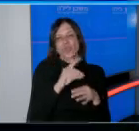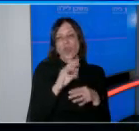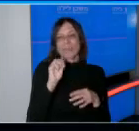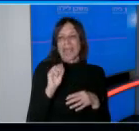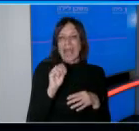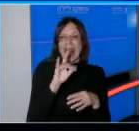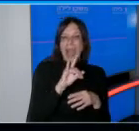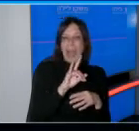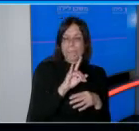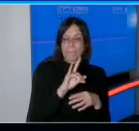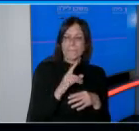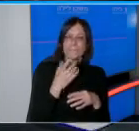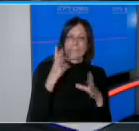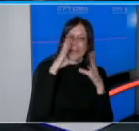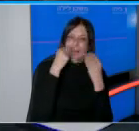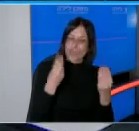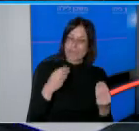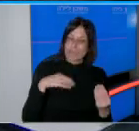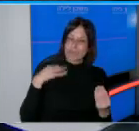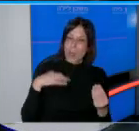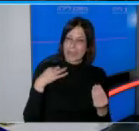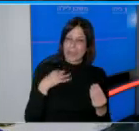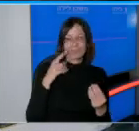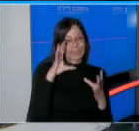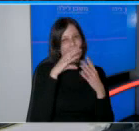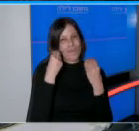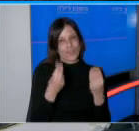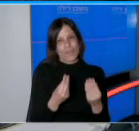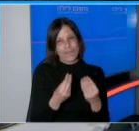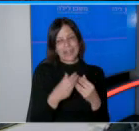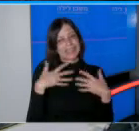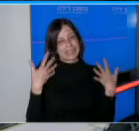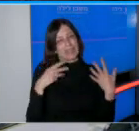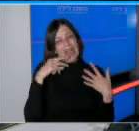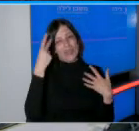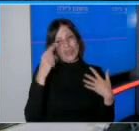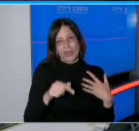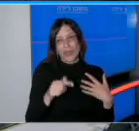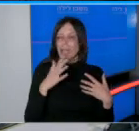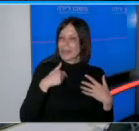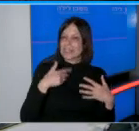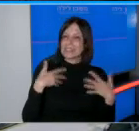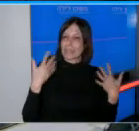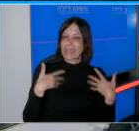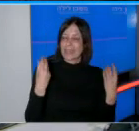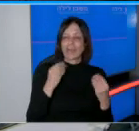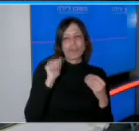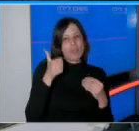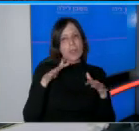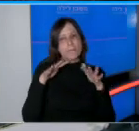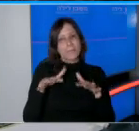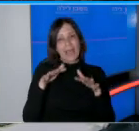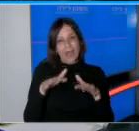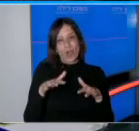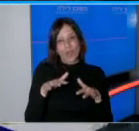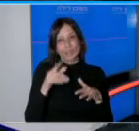ערב טוב לך, מיכל, מה שלומך? ערב טוב, הני. שמחה להיות פה. תודה, אני גם שמח. קודם כל, לברכות, Many